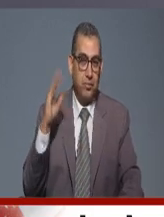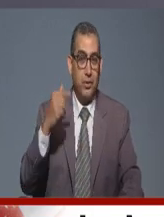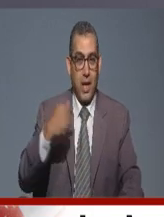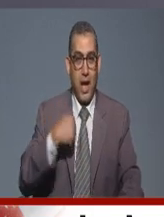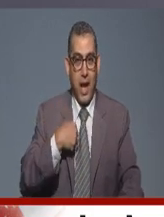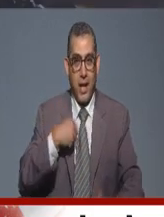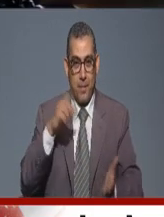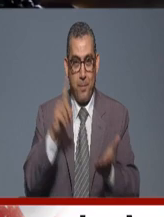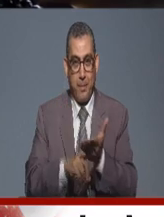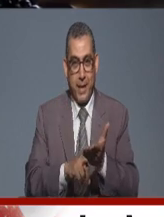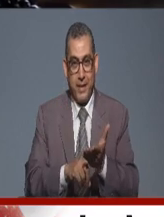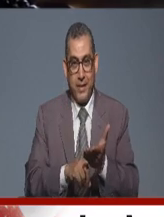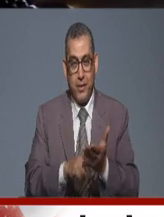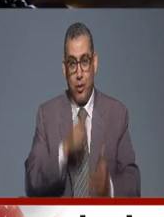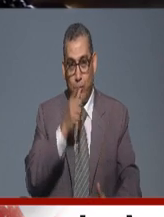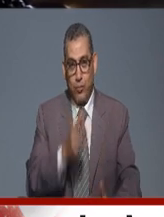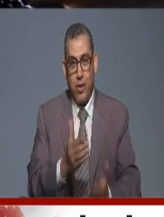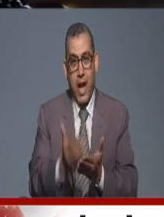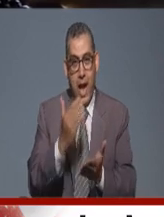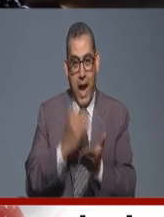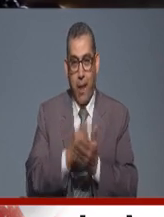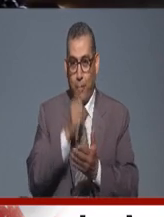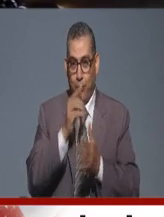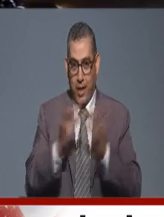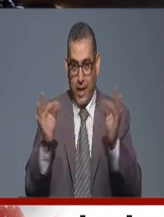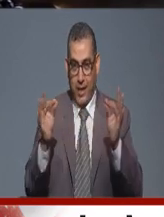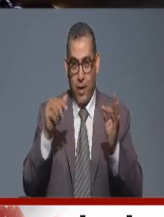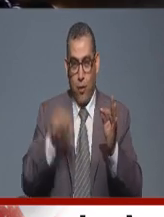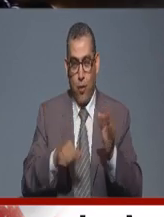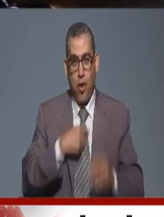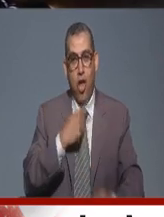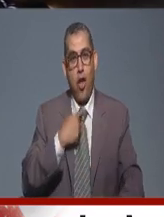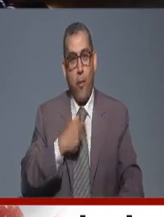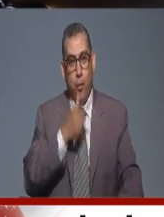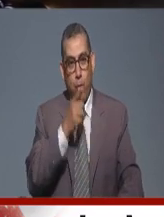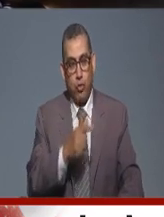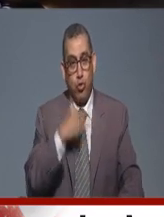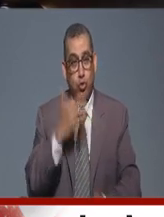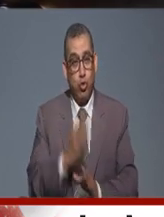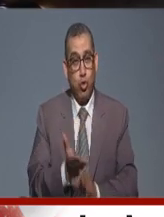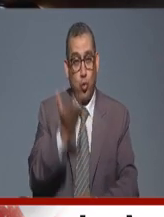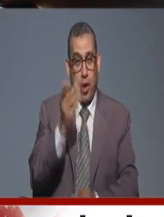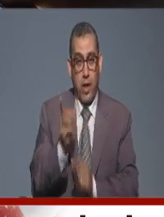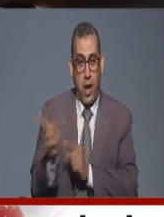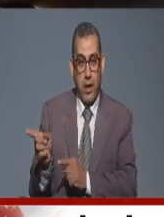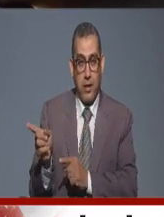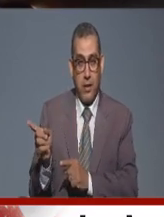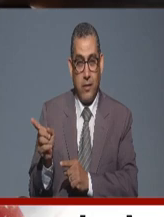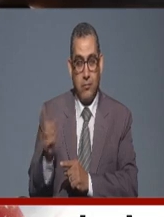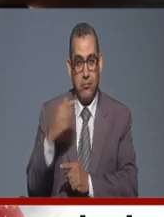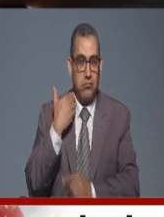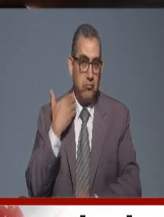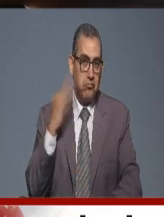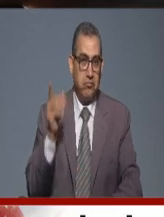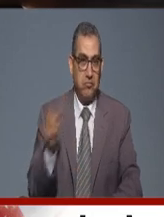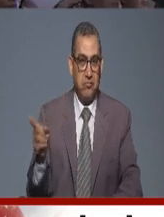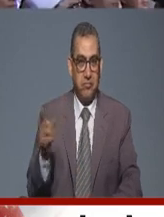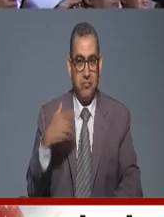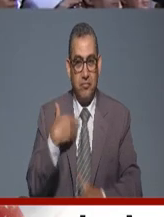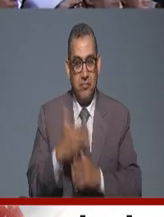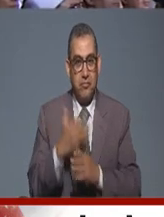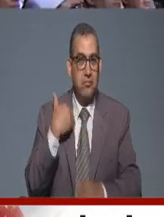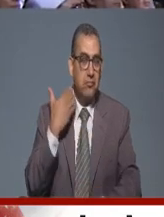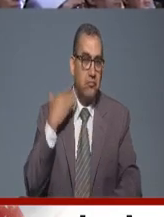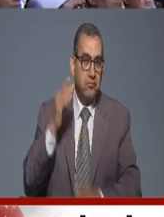الحقيقه قبل ما اكمل كلامي احب اقول ان شهدائنا العظام اللي احنا فخورين